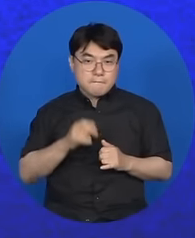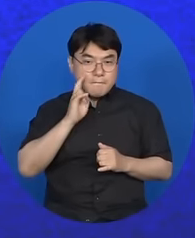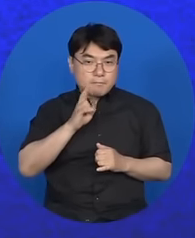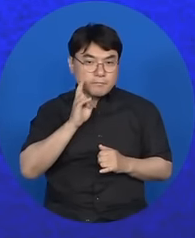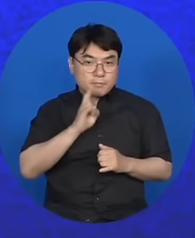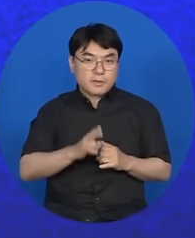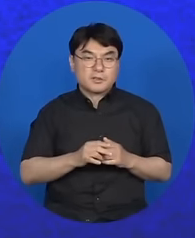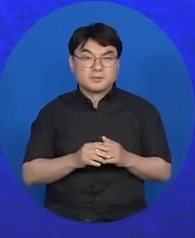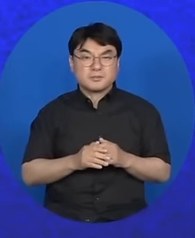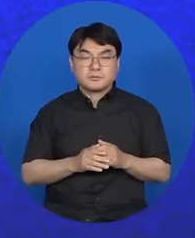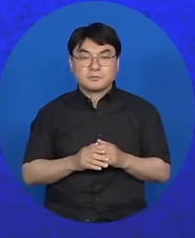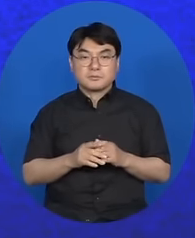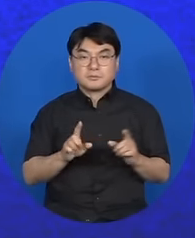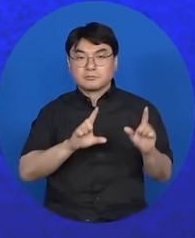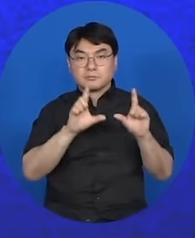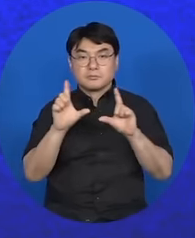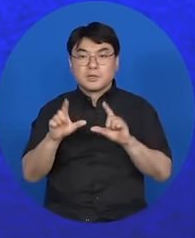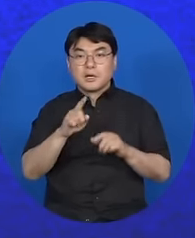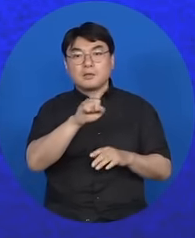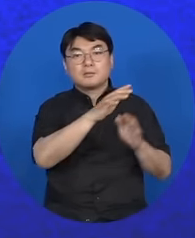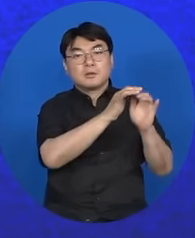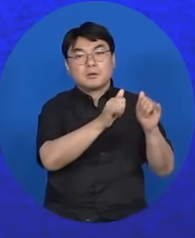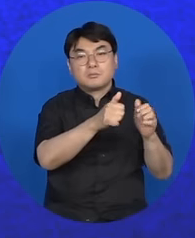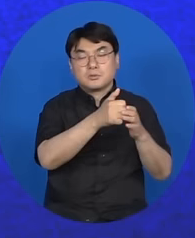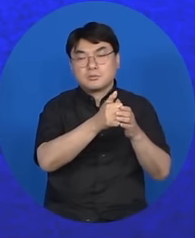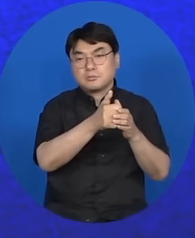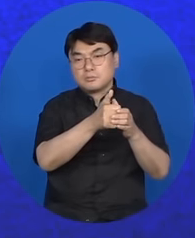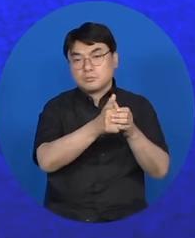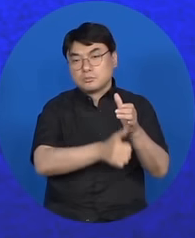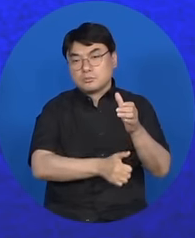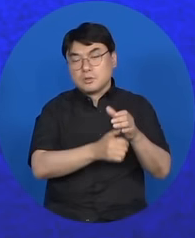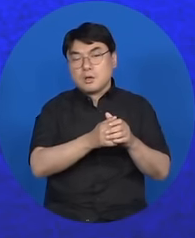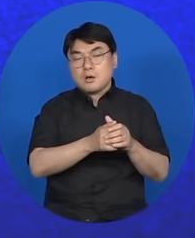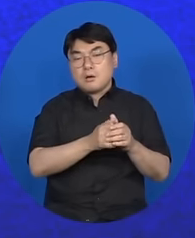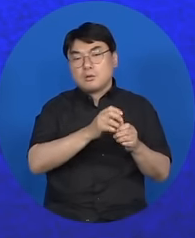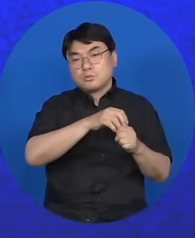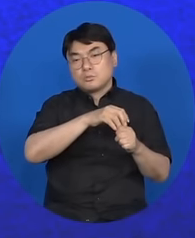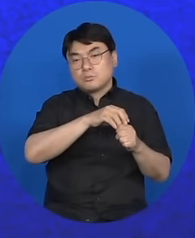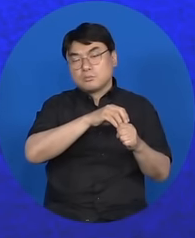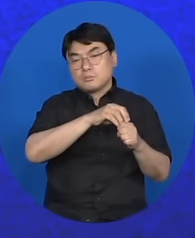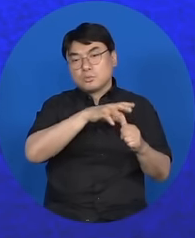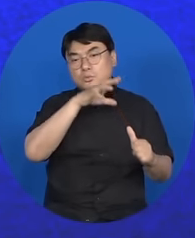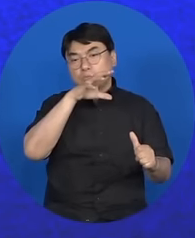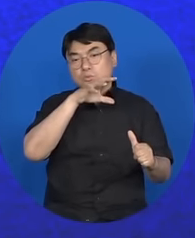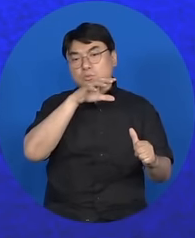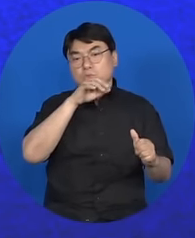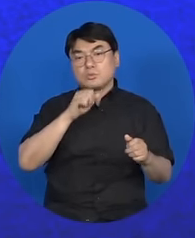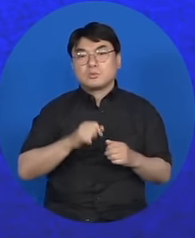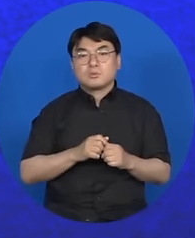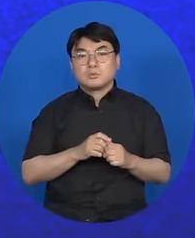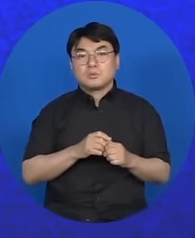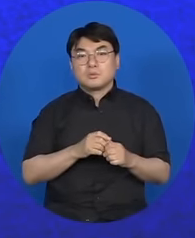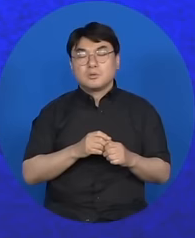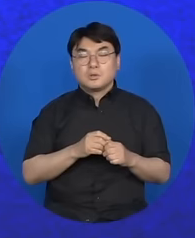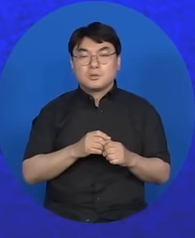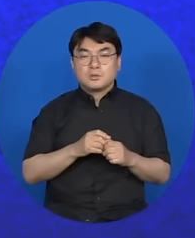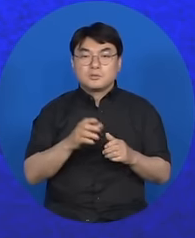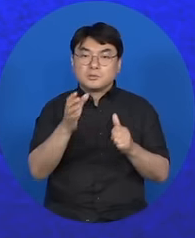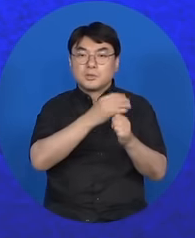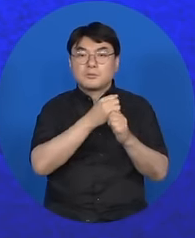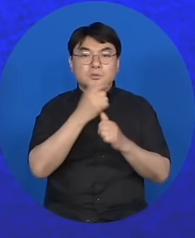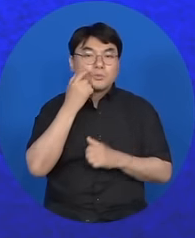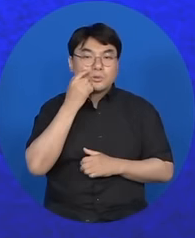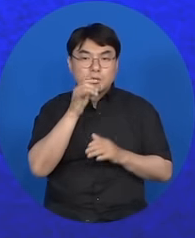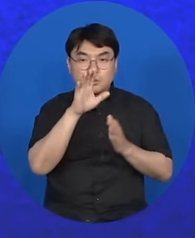살다가 한 사람을 놓칠 때가 있어요. 저도 목회를 하면서 한 사람을 놓칠 때가 얼마나 많은지